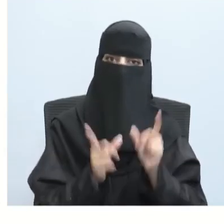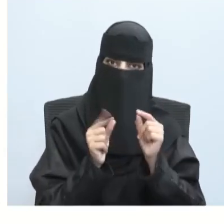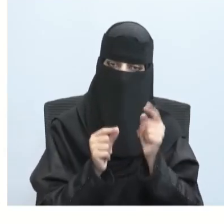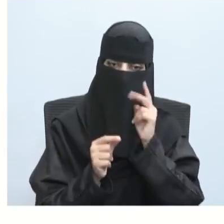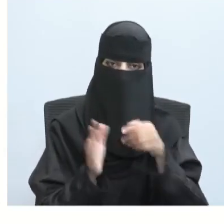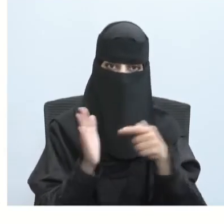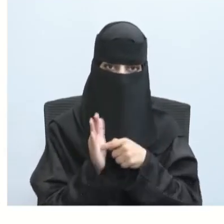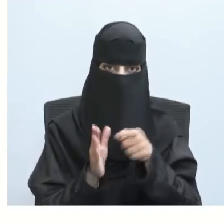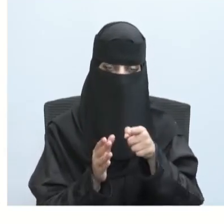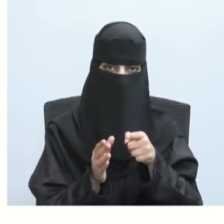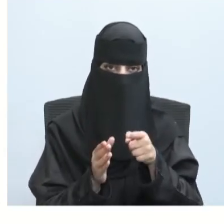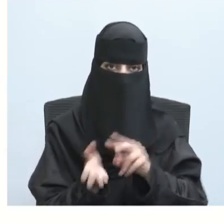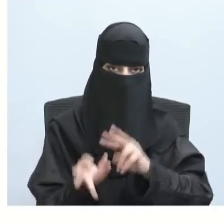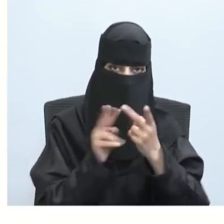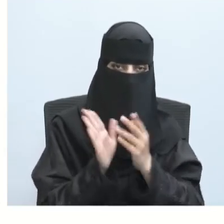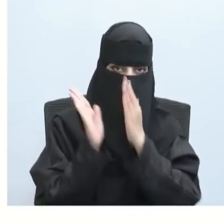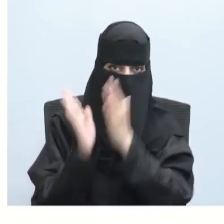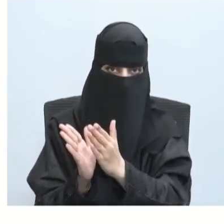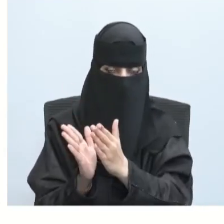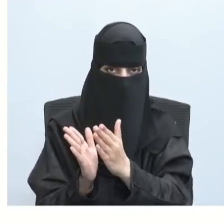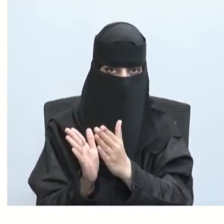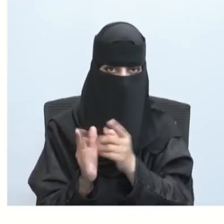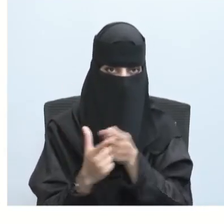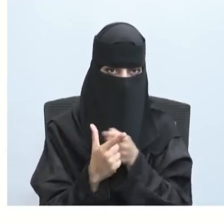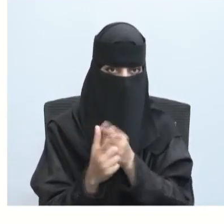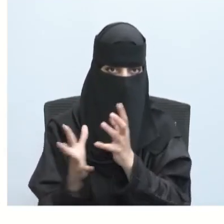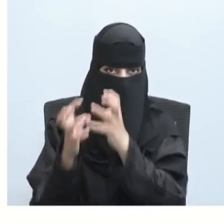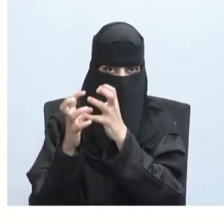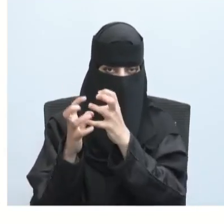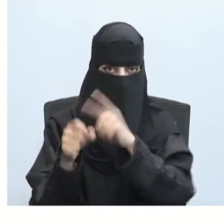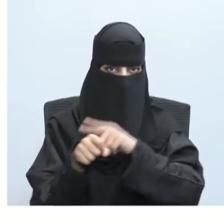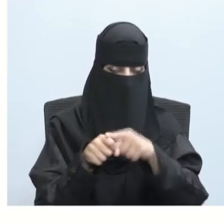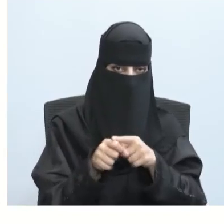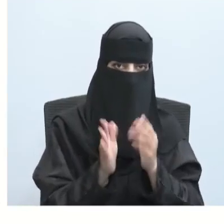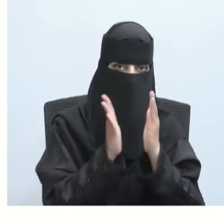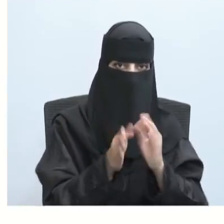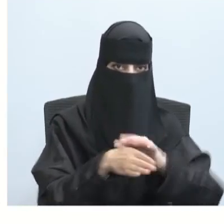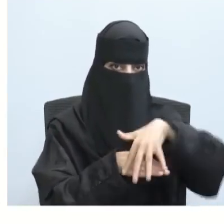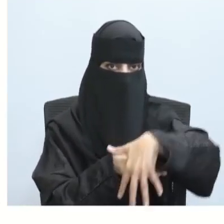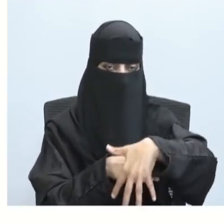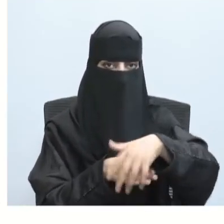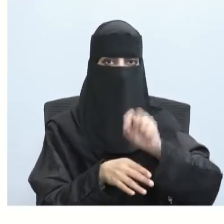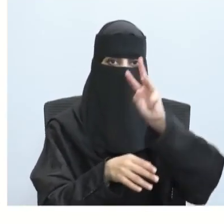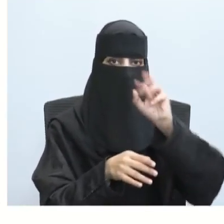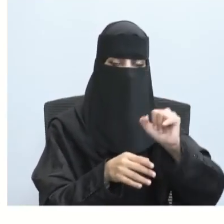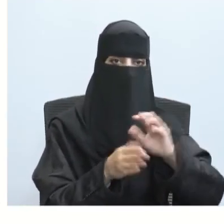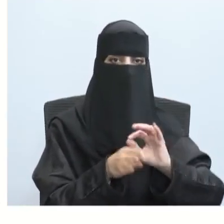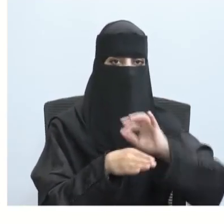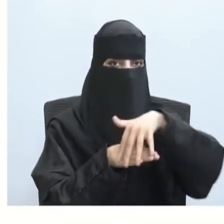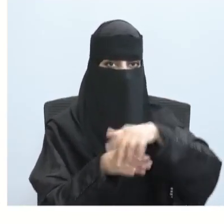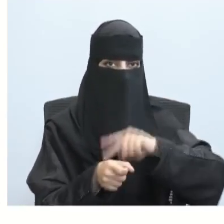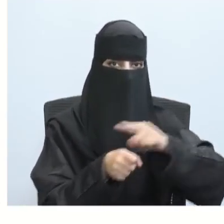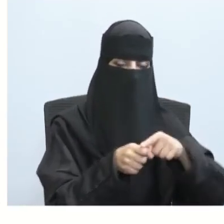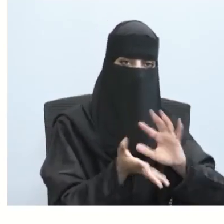تنتم عندما تتغير حاله الماده ما بين حاله صلبه الى حاله سائله ثم من حاله سائله